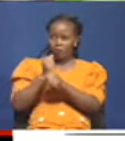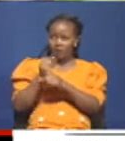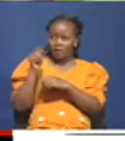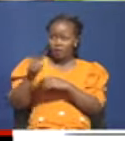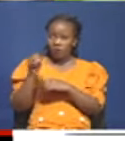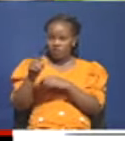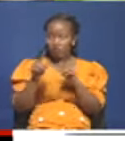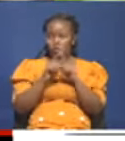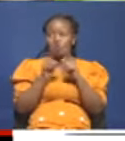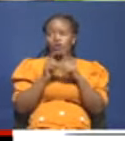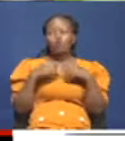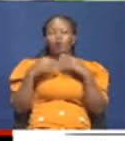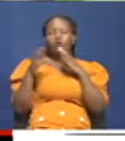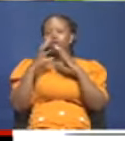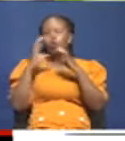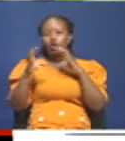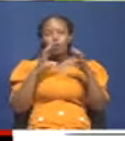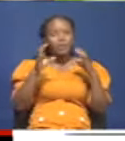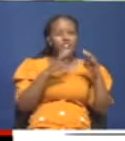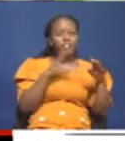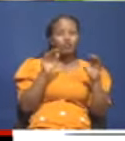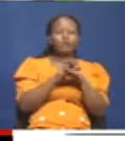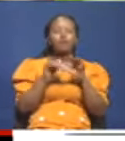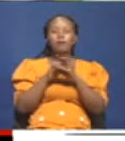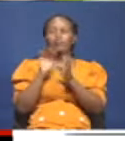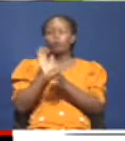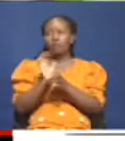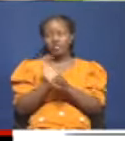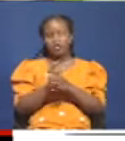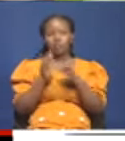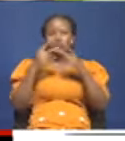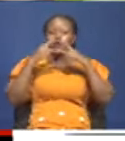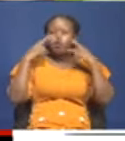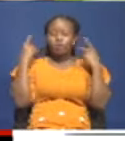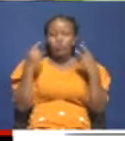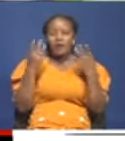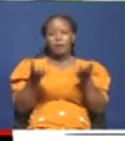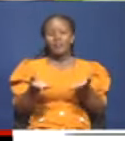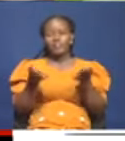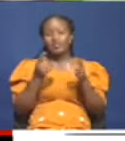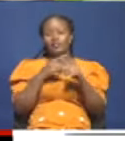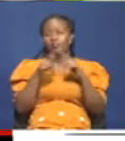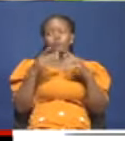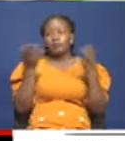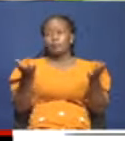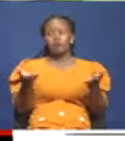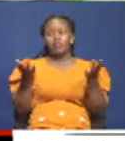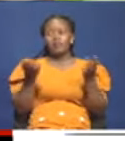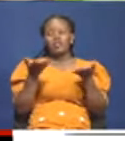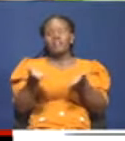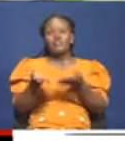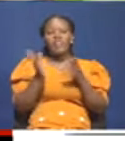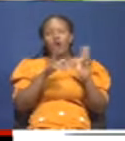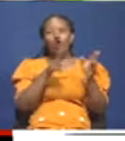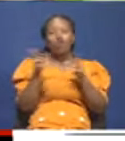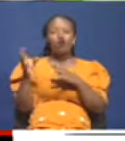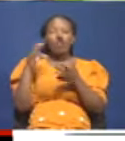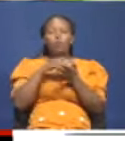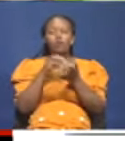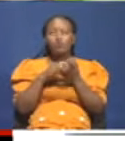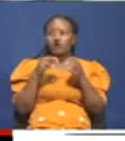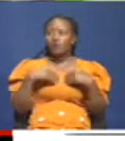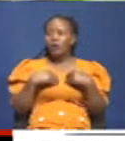the members of the church that they wear masks. But because of the normal situation that have been happening, you find so